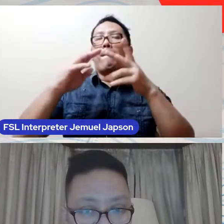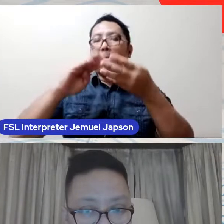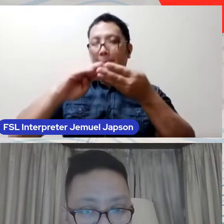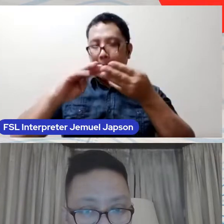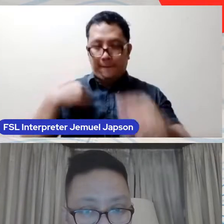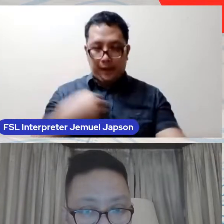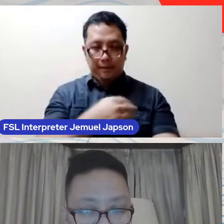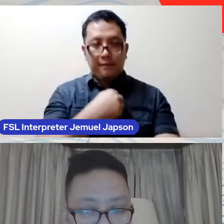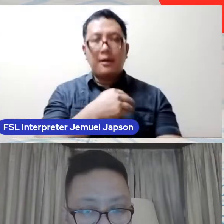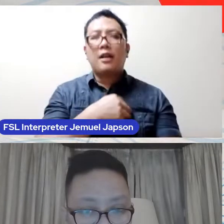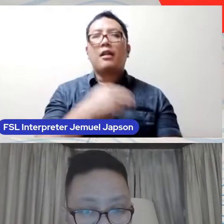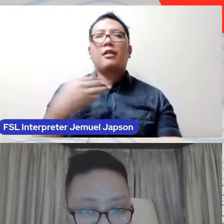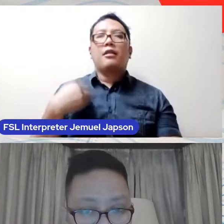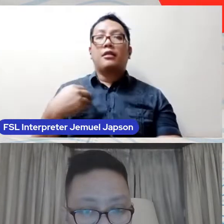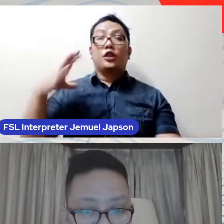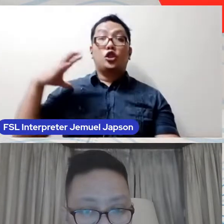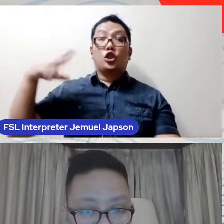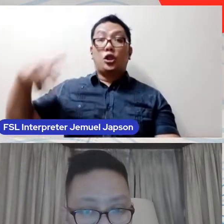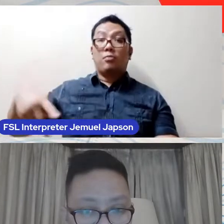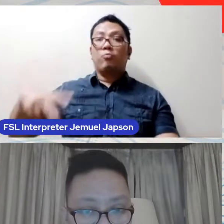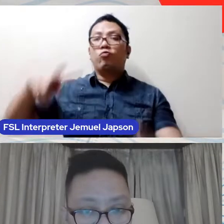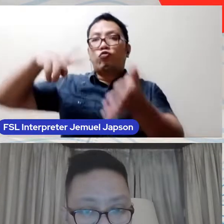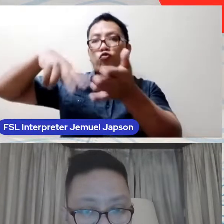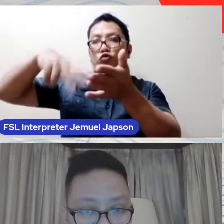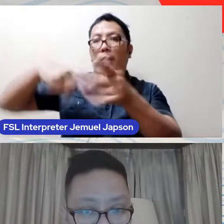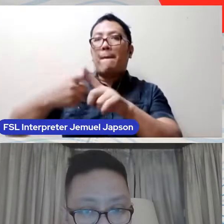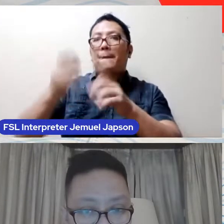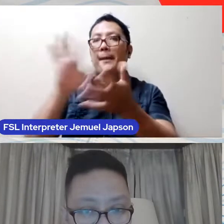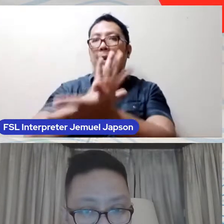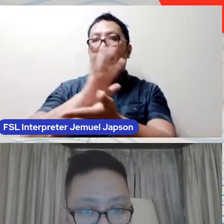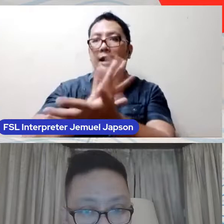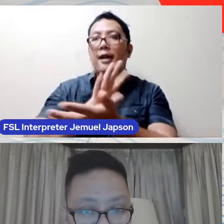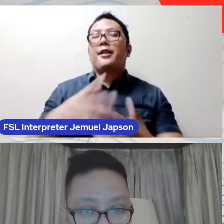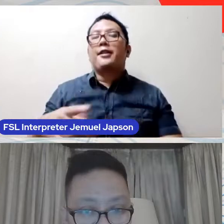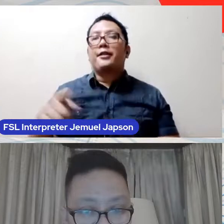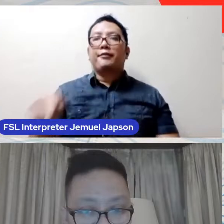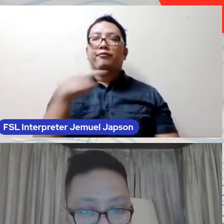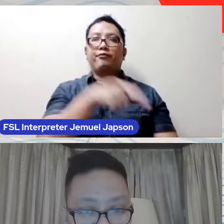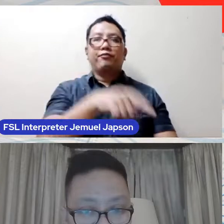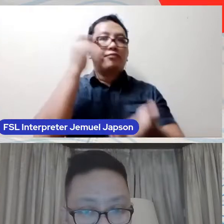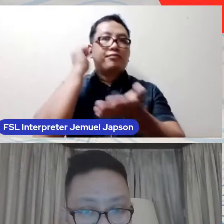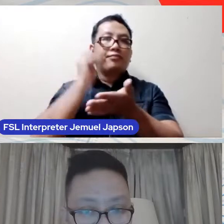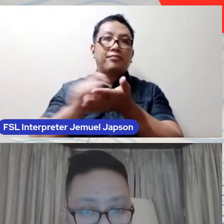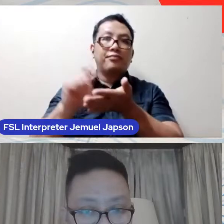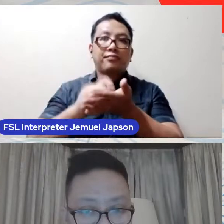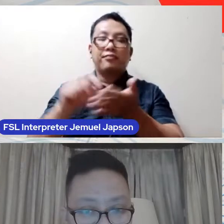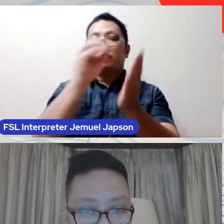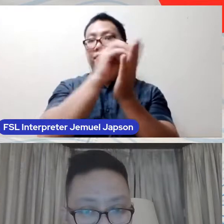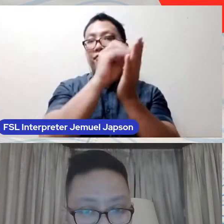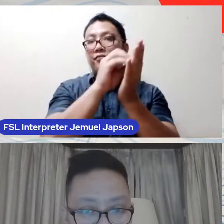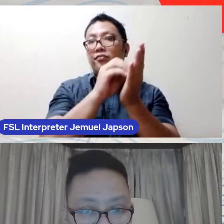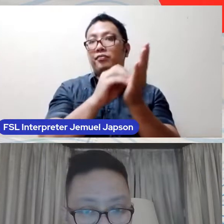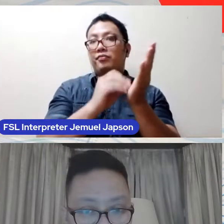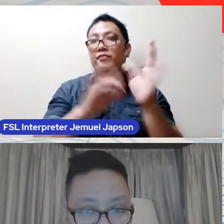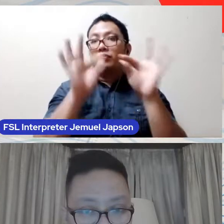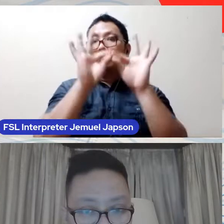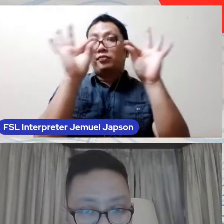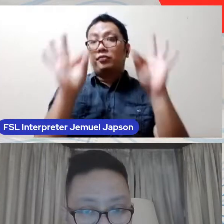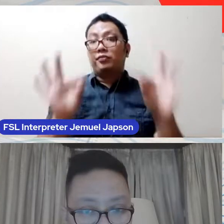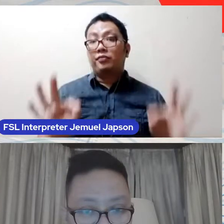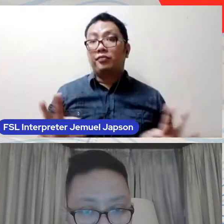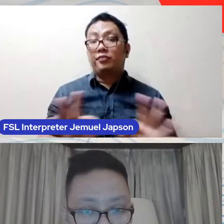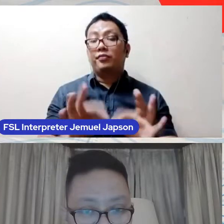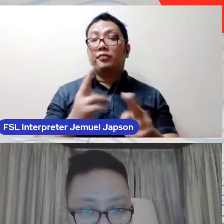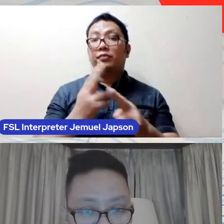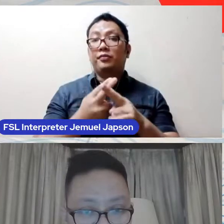mabilis lang, yung chairperson siya yung nagbabasa mula sa balota, yung secretary siya yung nag-fill up ng form na ang tawag ay audit